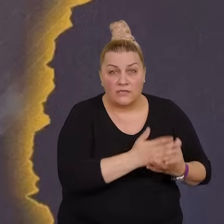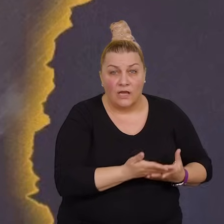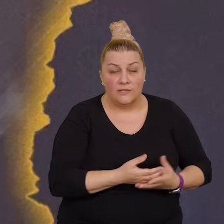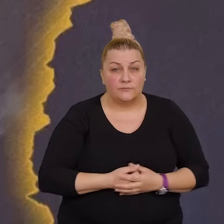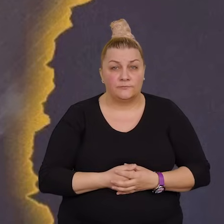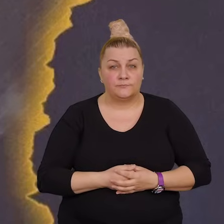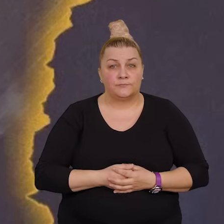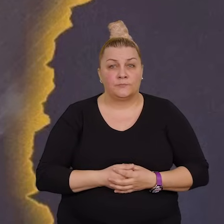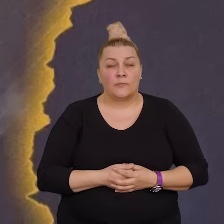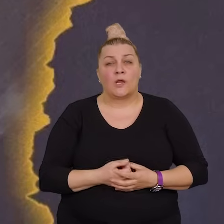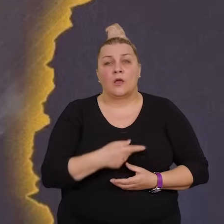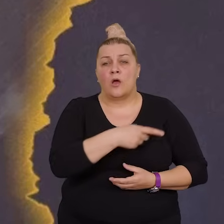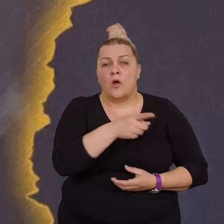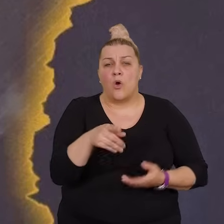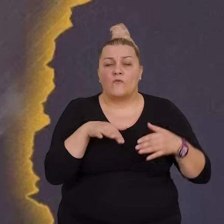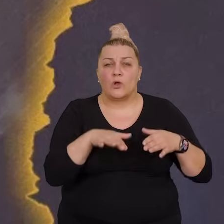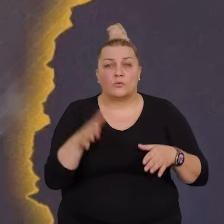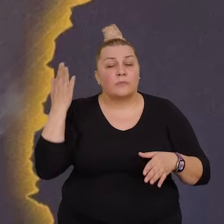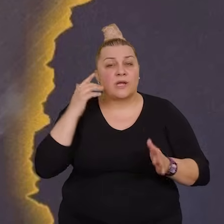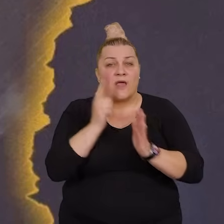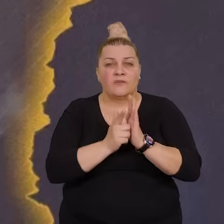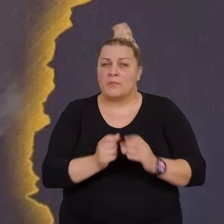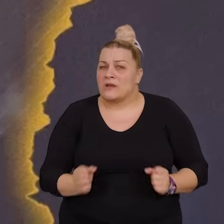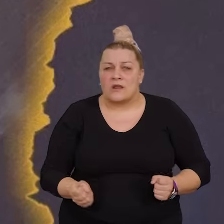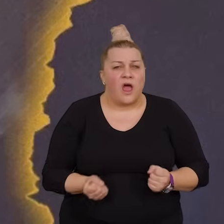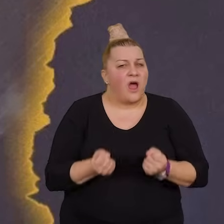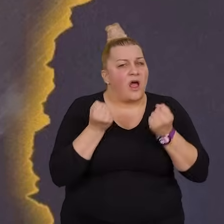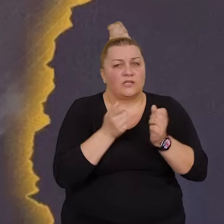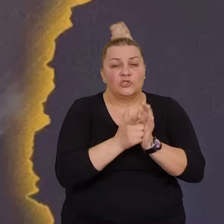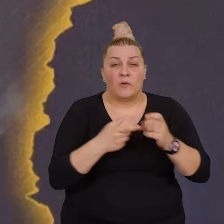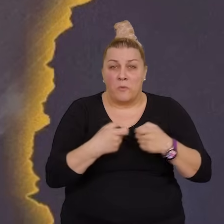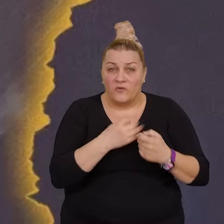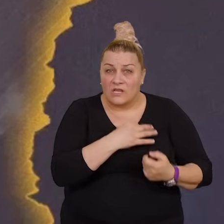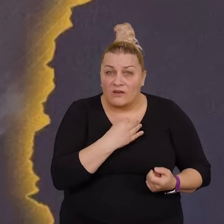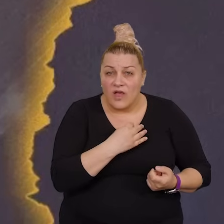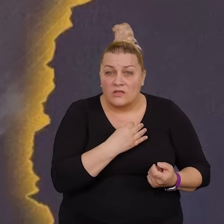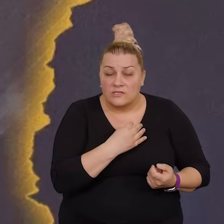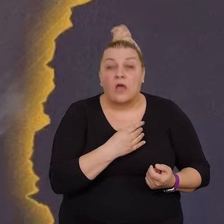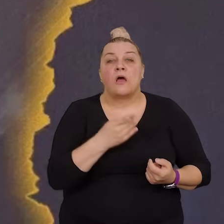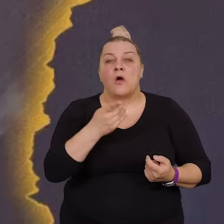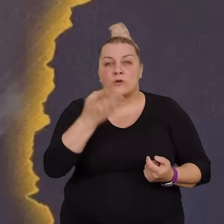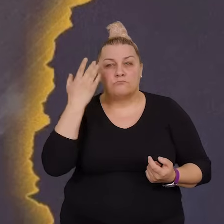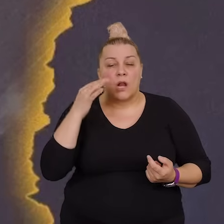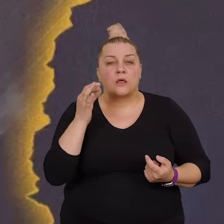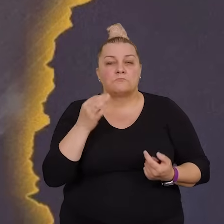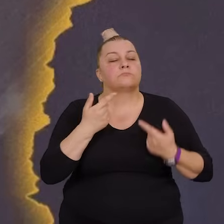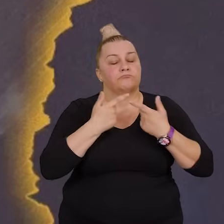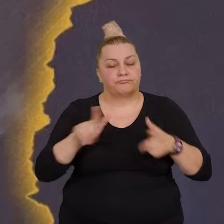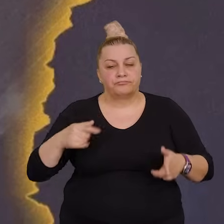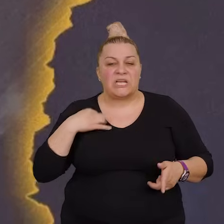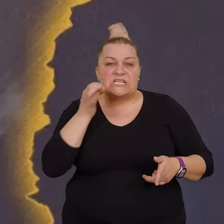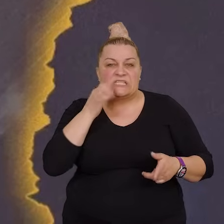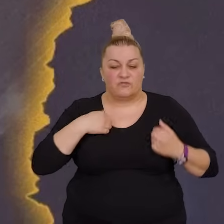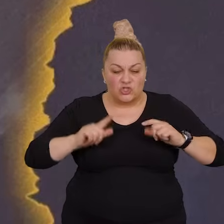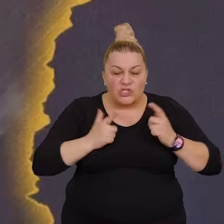ponavljam opet, to su ljudi koji su u najtežim trenucima za Hrvatsku bili, riskirali svoj život, oni su bili spremni umriti za Hrvatsku. Ja jedino